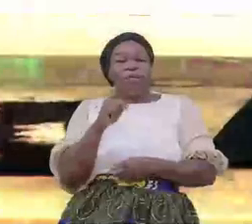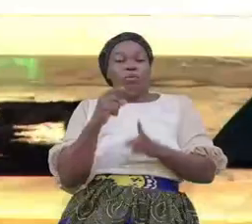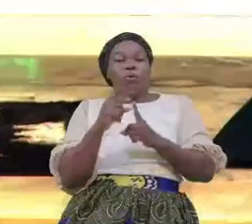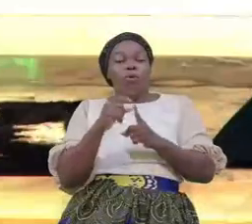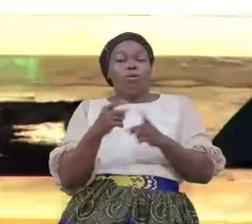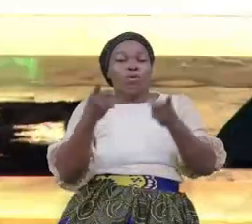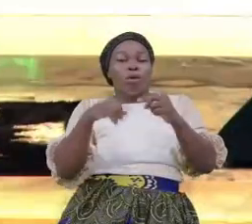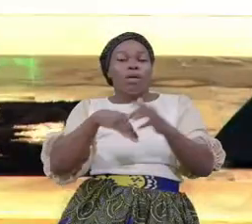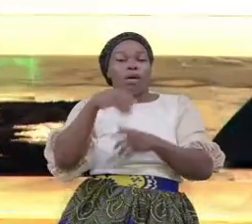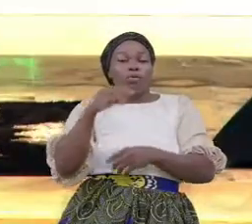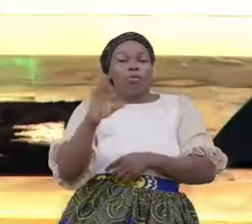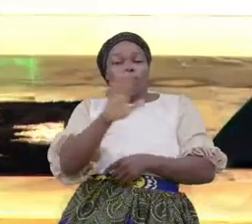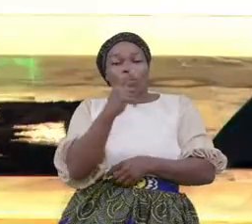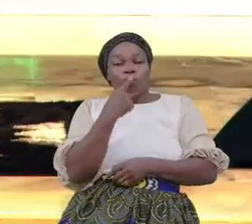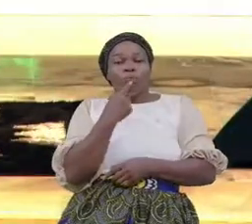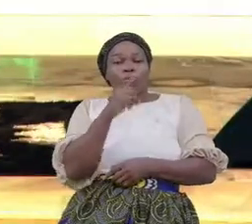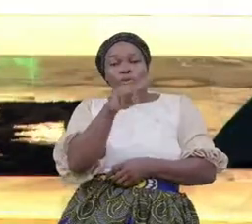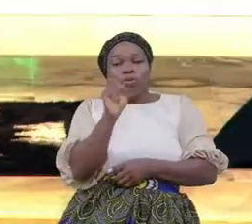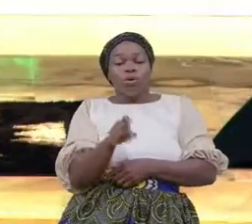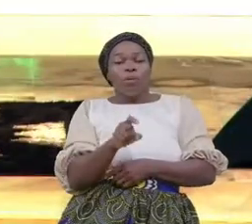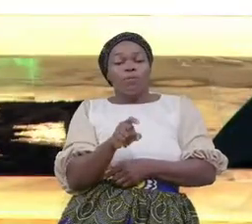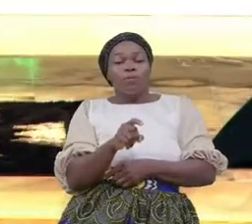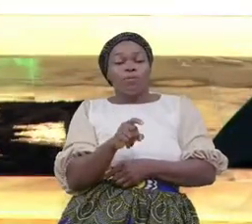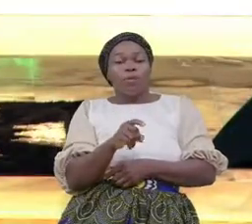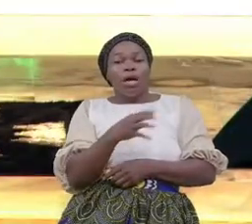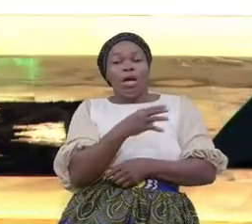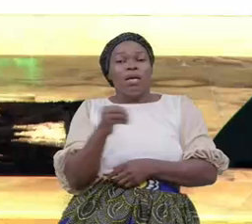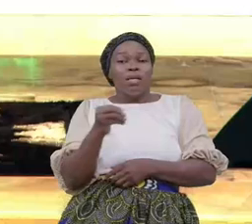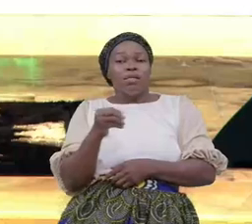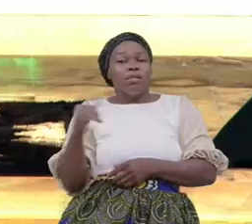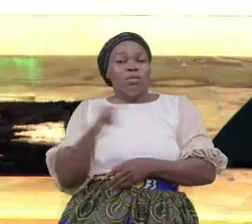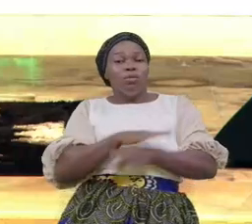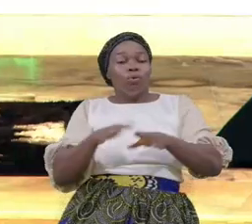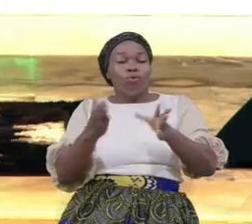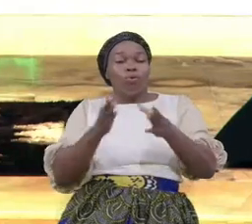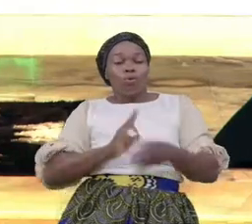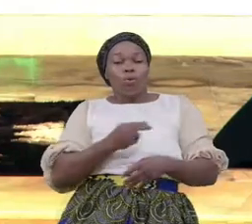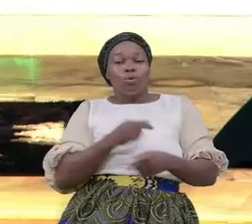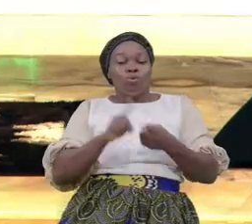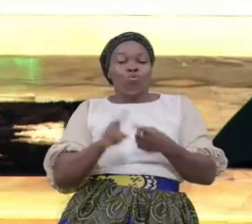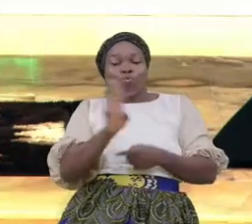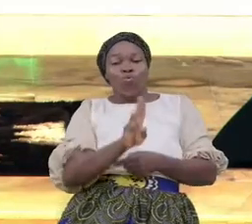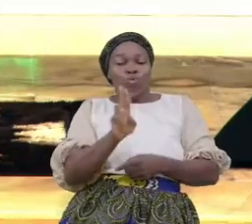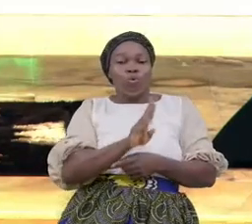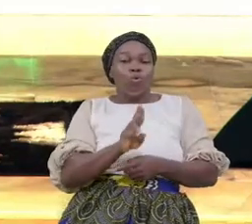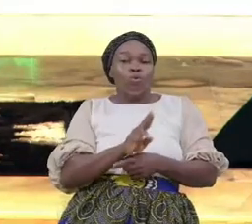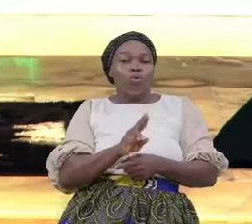bouche? Pourquoi on ne nous permet pas d'utiliser des pioches et